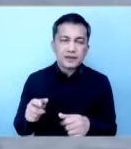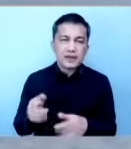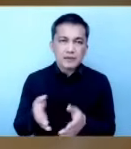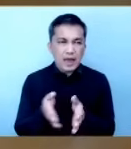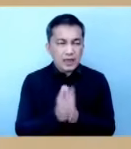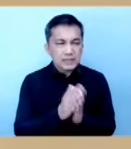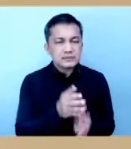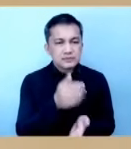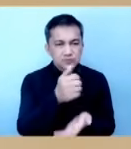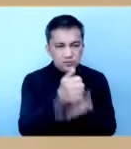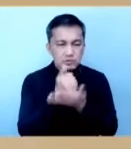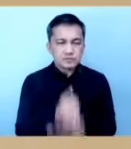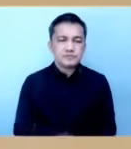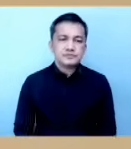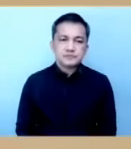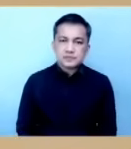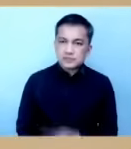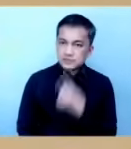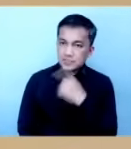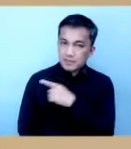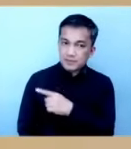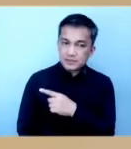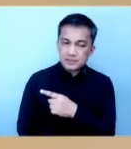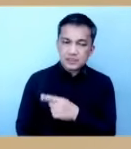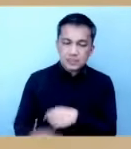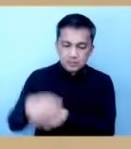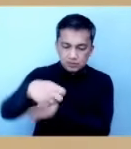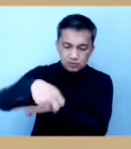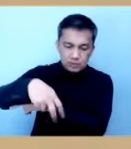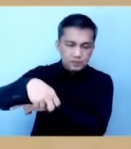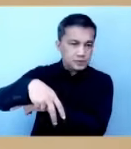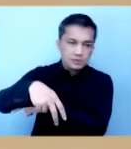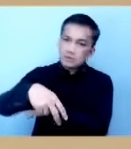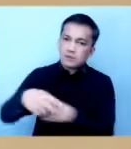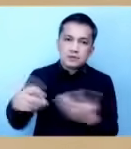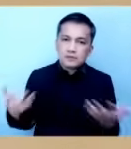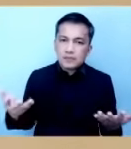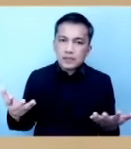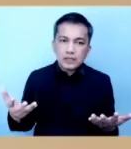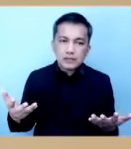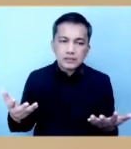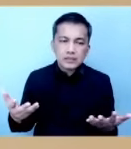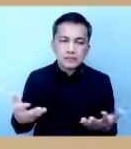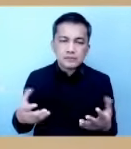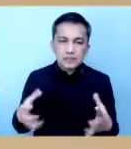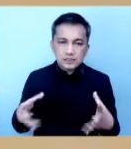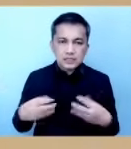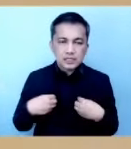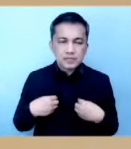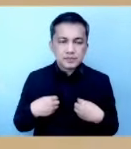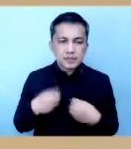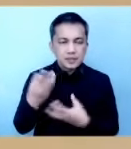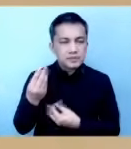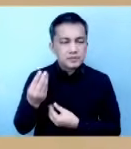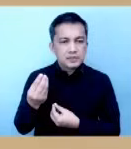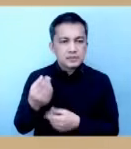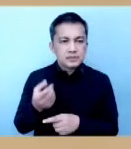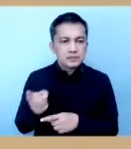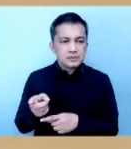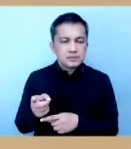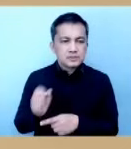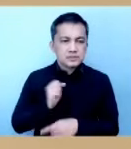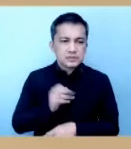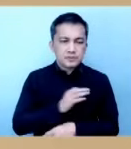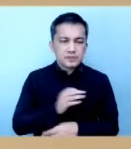tulong. Sabi niya, naghating gabi na pero wala pa rin daw silang natatanggap na update mula sa mga kawani ng